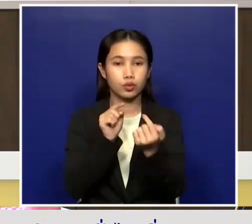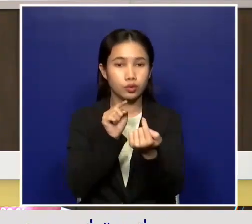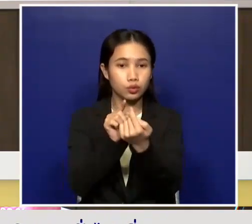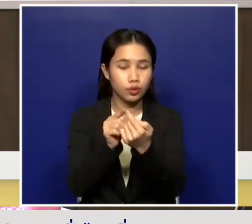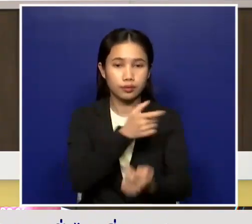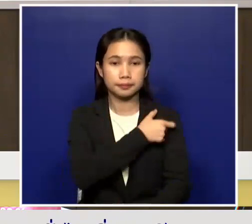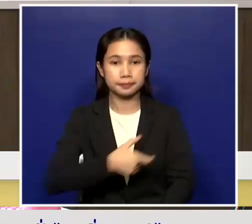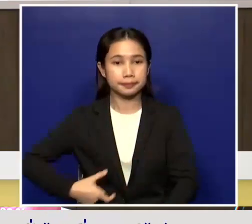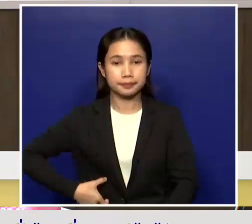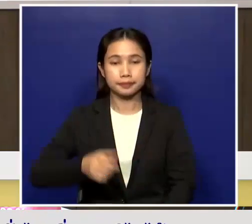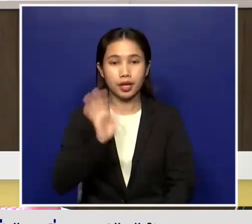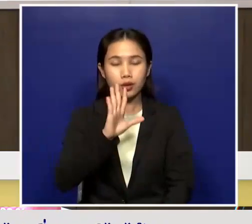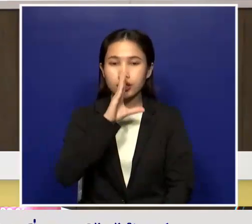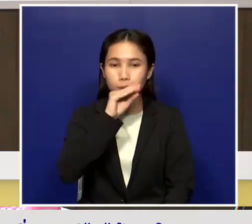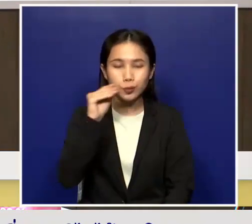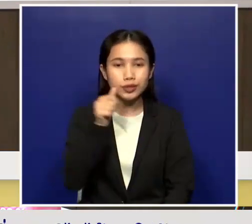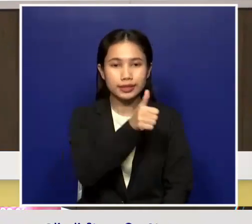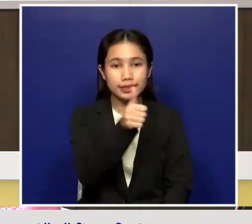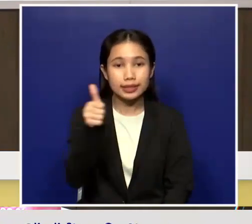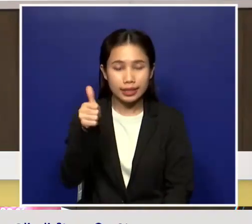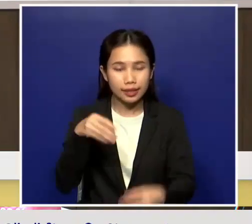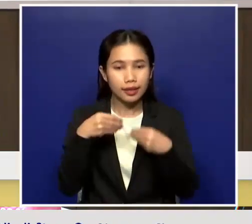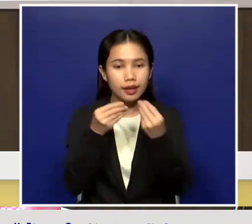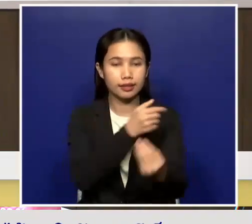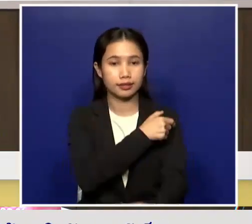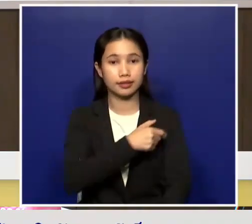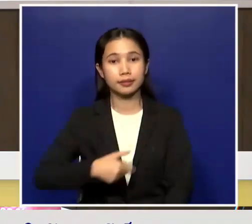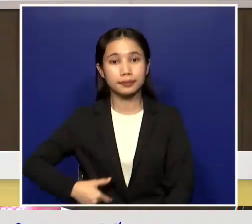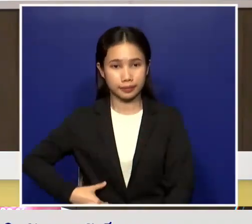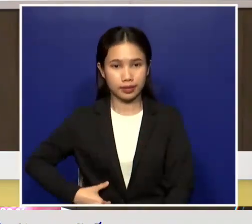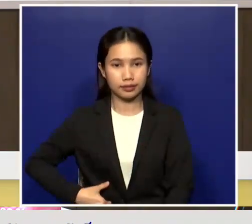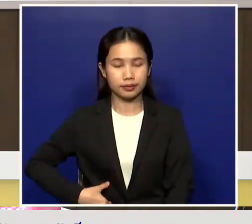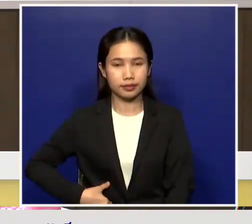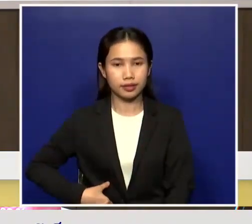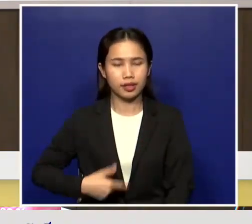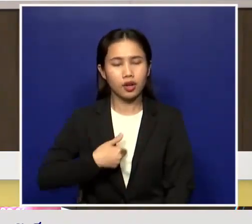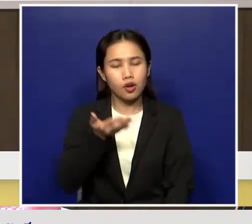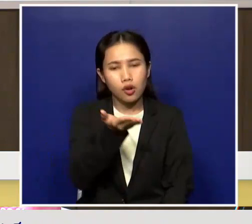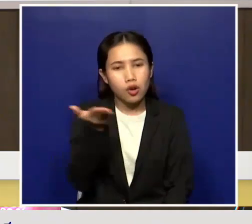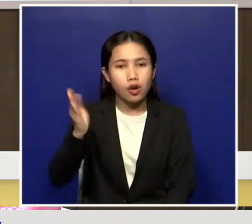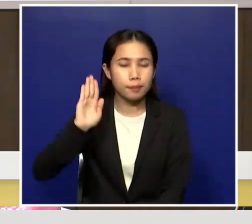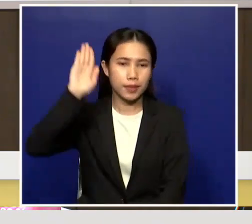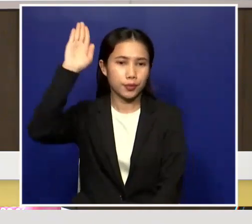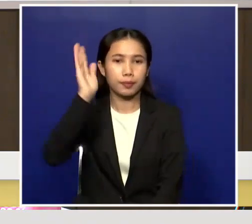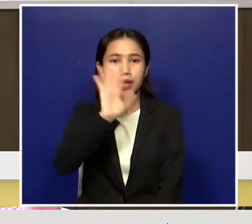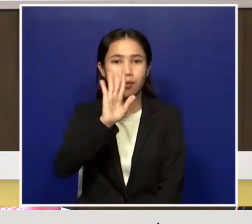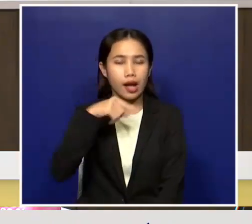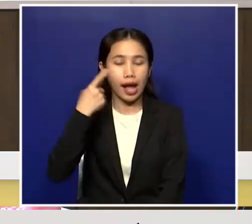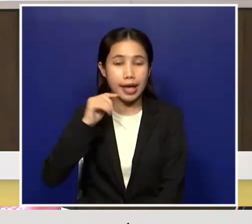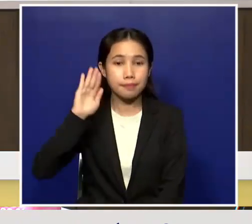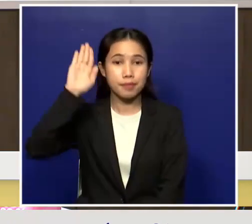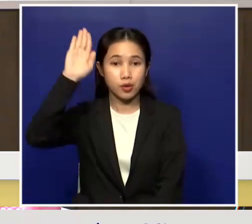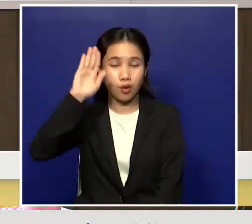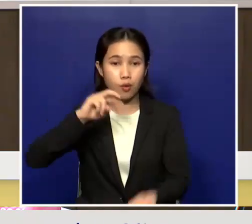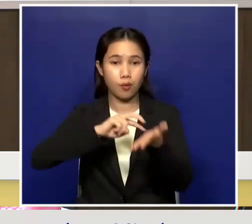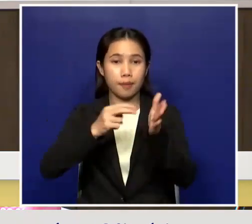ดเฉพาะสิ่งที่ดีๆให้กับสถาบันเท่านั้นก็ขออย่าได้ประท้วงถ้าเกิดท่านใดประท้วงก็แปลว่าไม่จงรักภัก